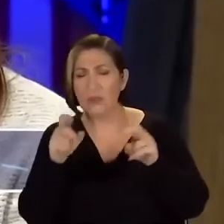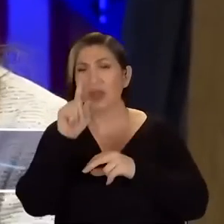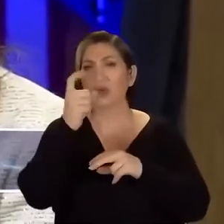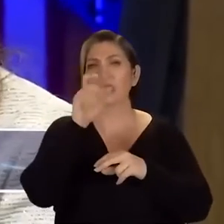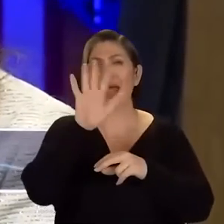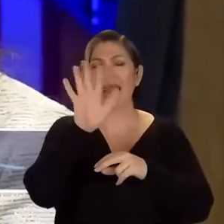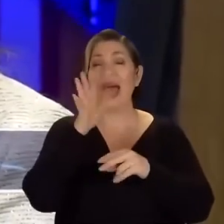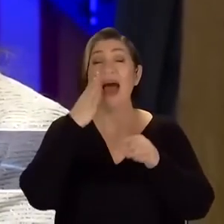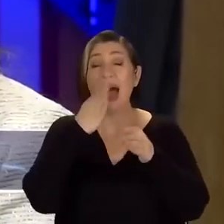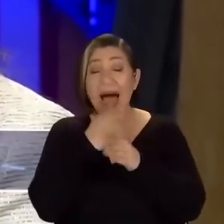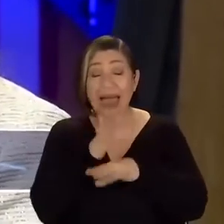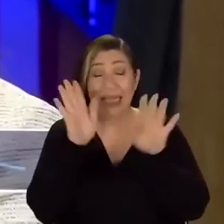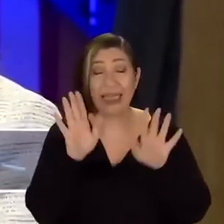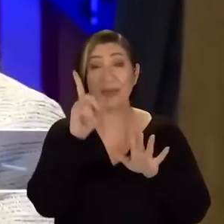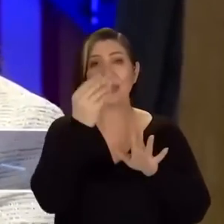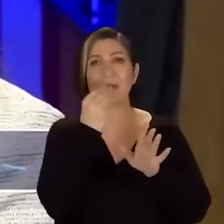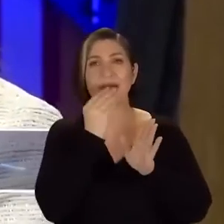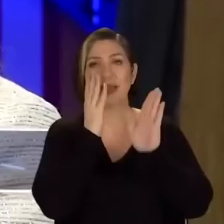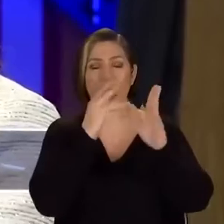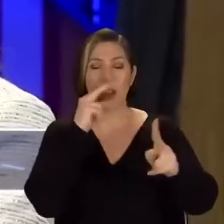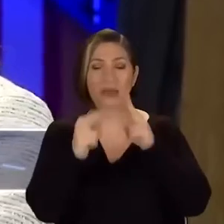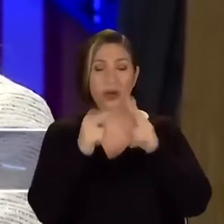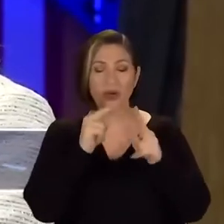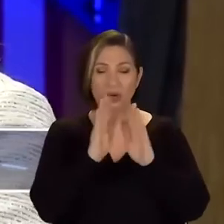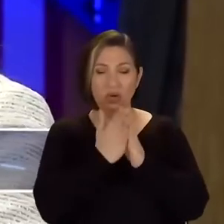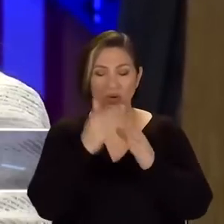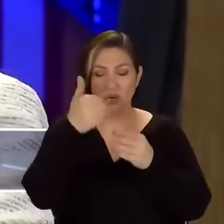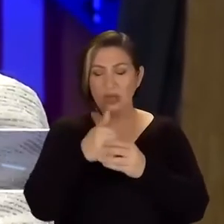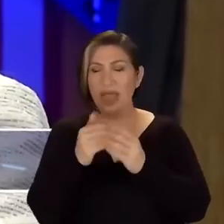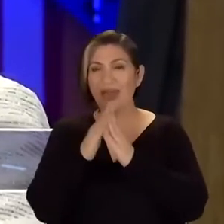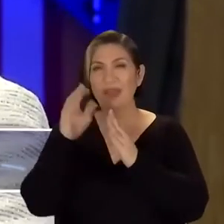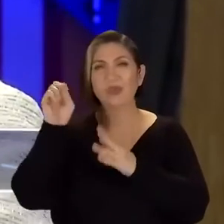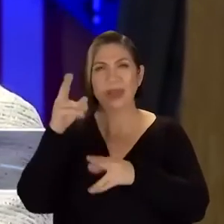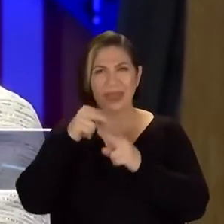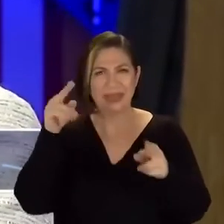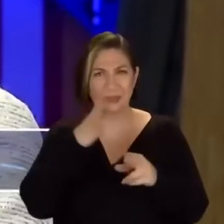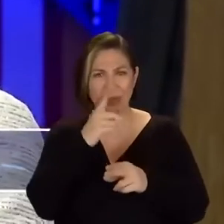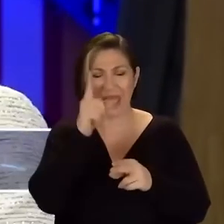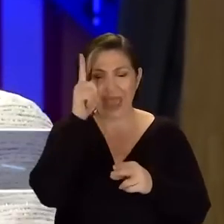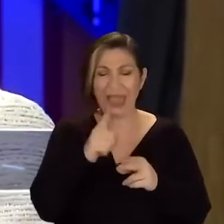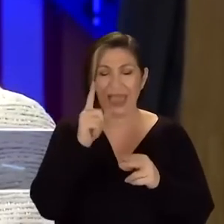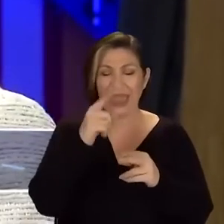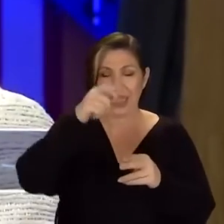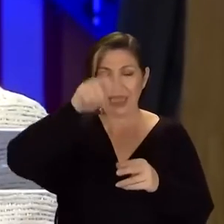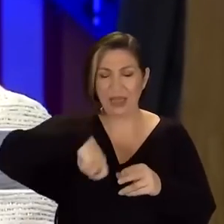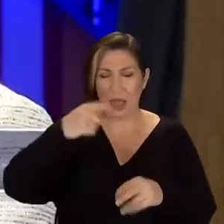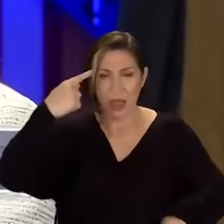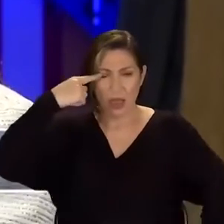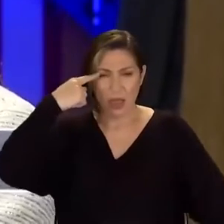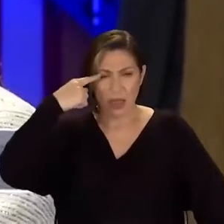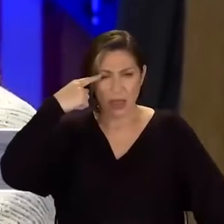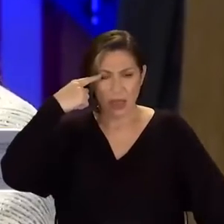1950'de hakikaten bir yemeğe giderken, restorana giderken cüzdanını evde unutma hikayesi var. İlk kredi kartı fikrini bulan